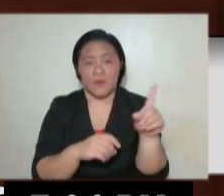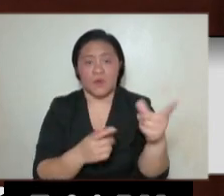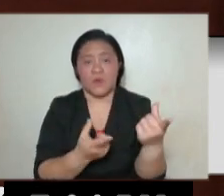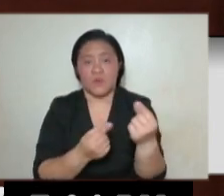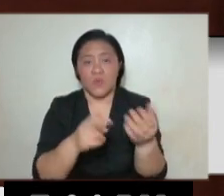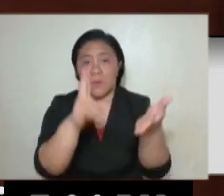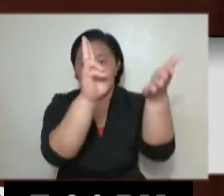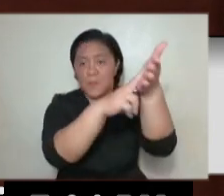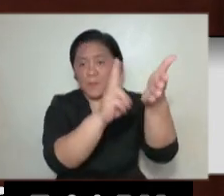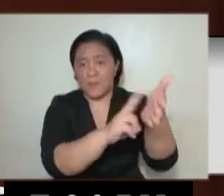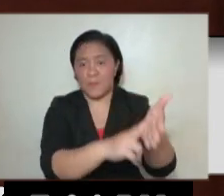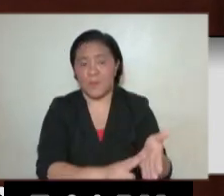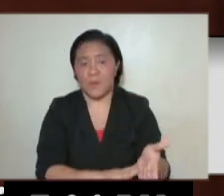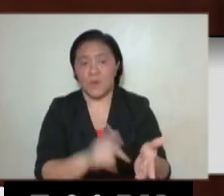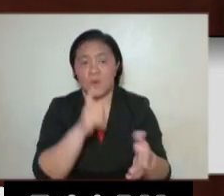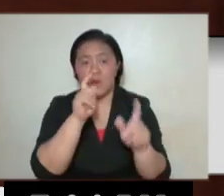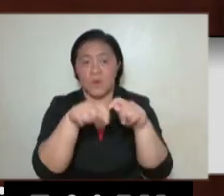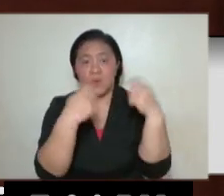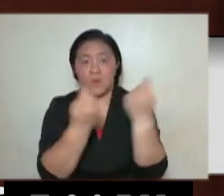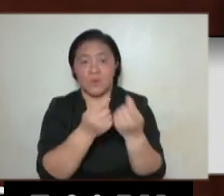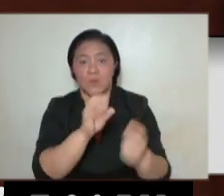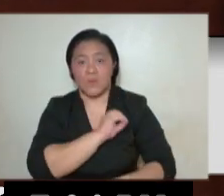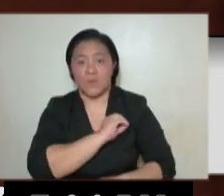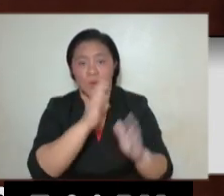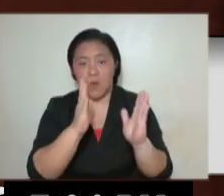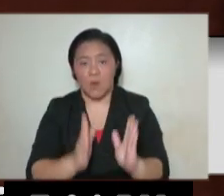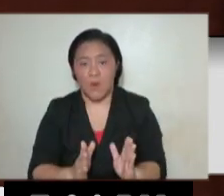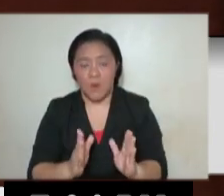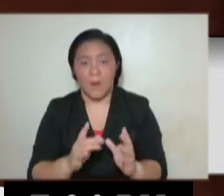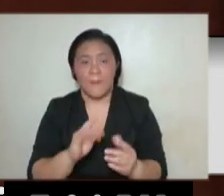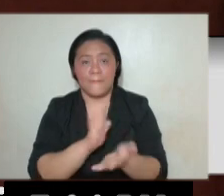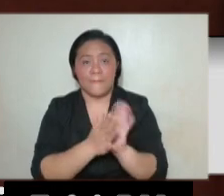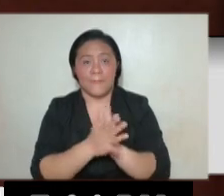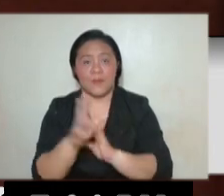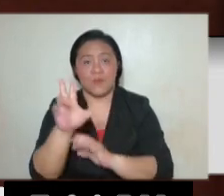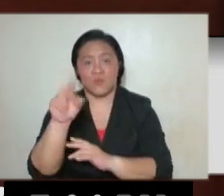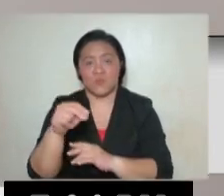mula sa majority ng team owners na naghahayag ng kanilang